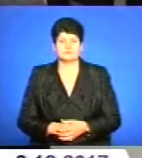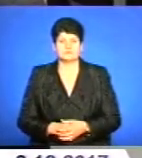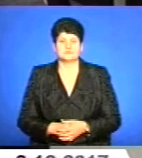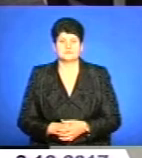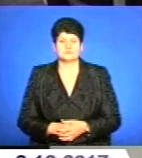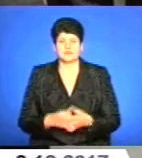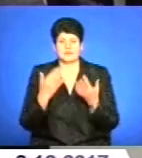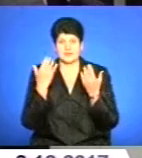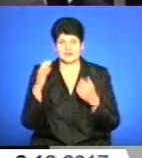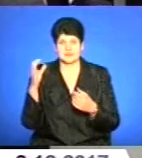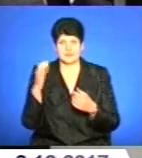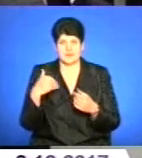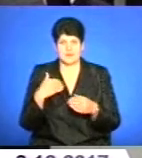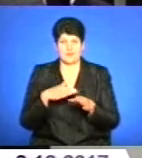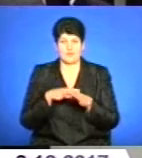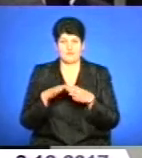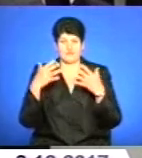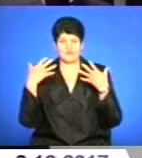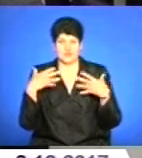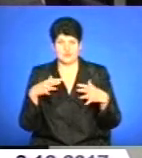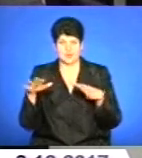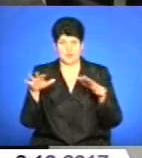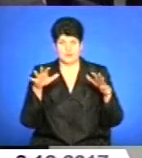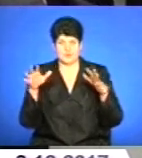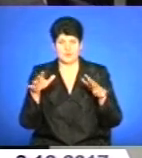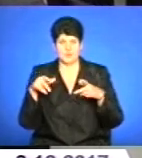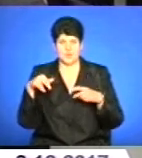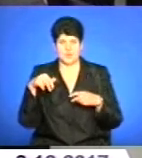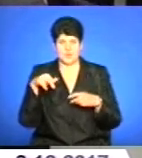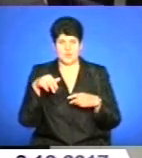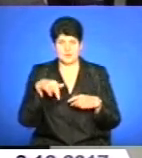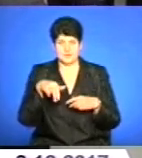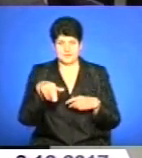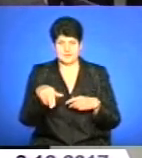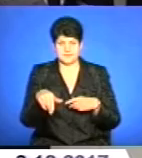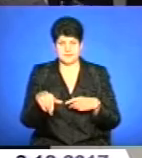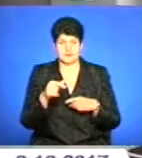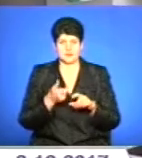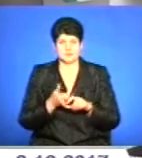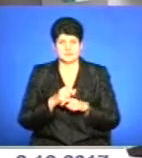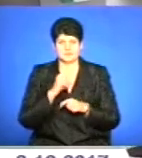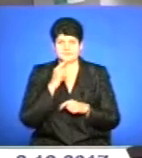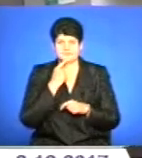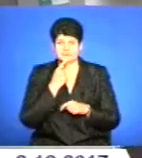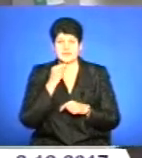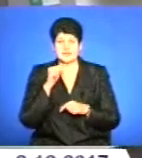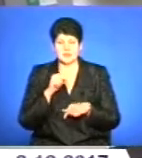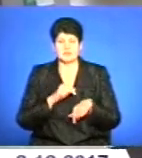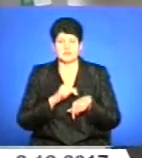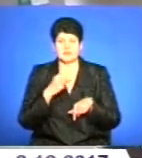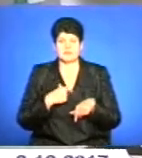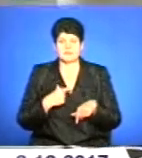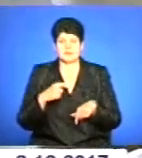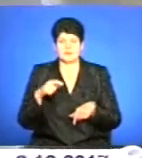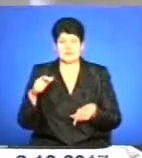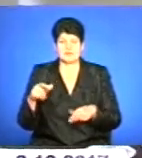Всього декілька секунд, і я повністю втрачаю орієнтацію у просторі. Рухатися прямою лінією надто складно. Саме так почуває себе людина в